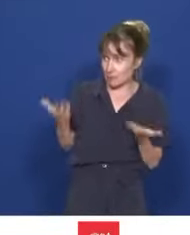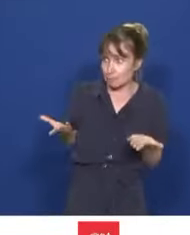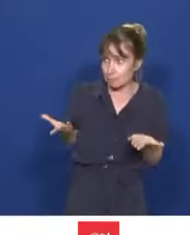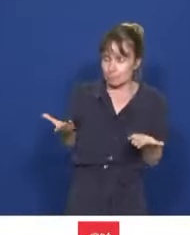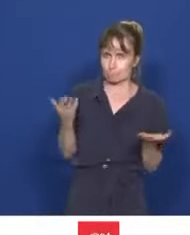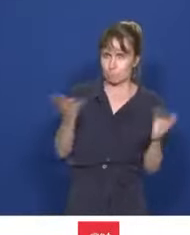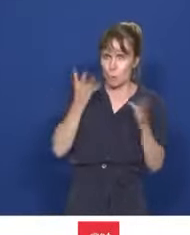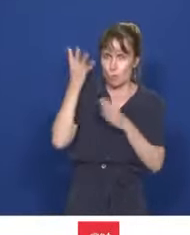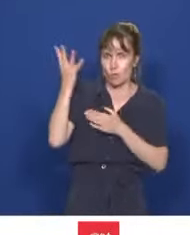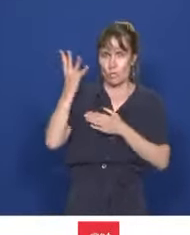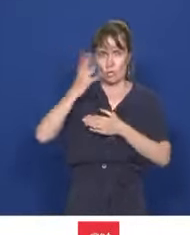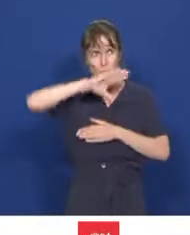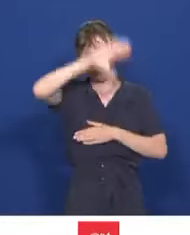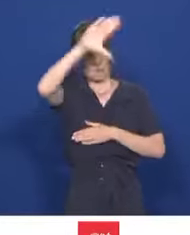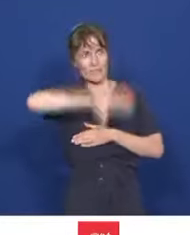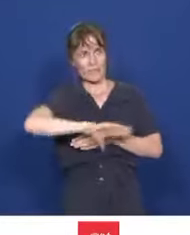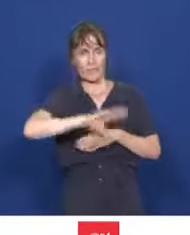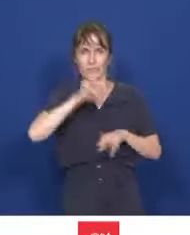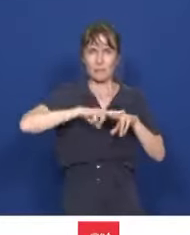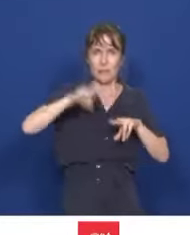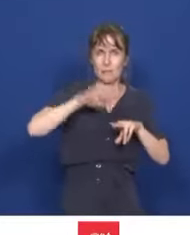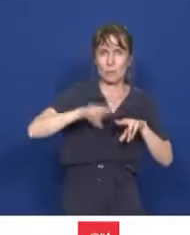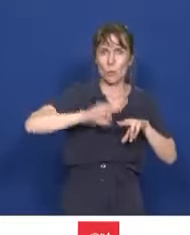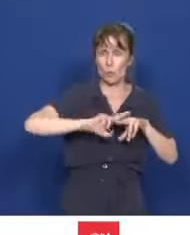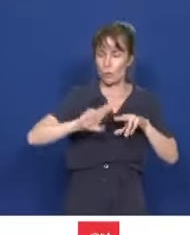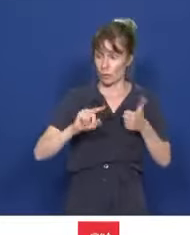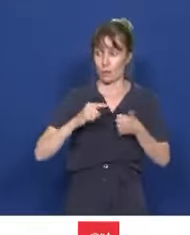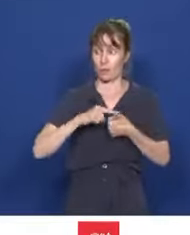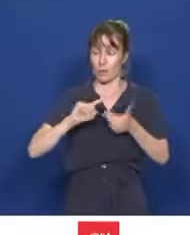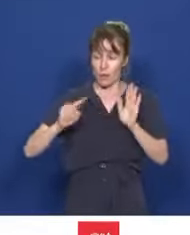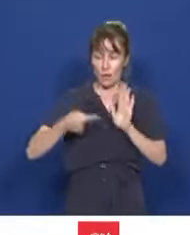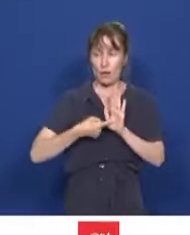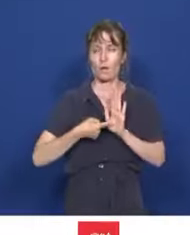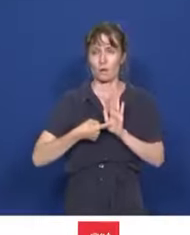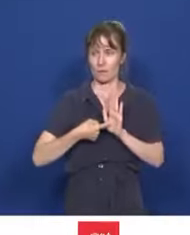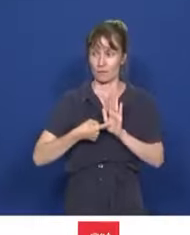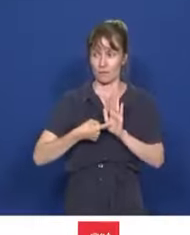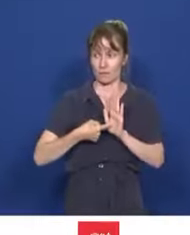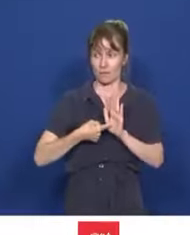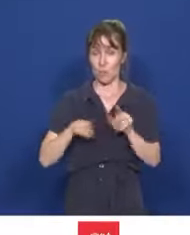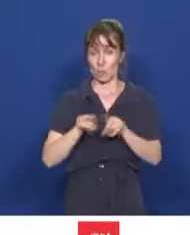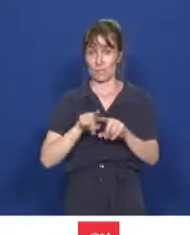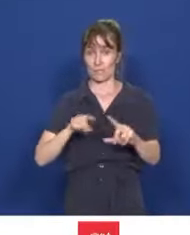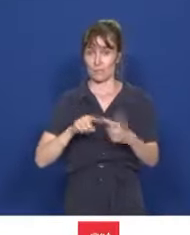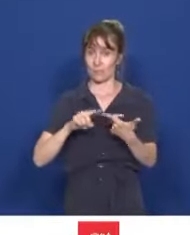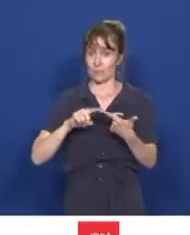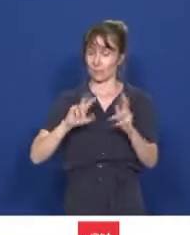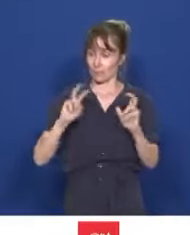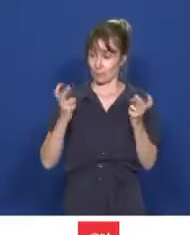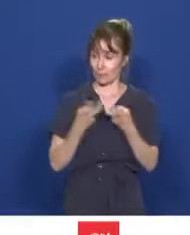de réfection, à la fois quant à leur date prévisible de réalisation et leur coût, et nous informer de ce que votre conseil